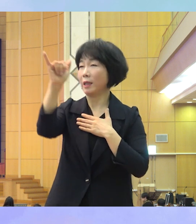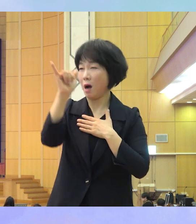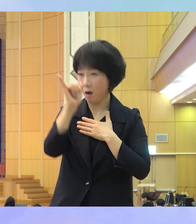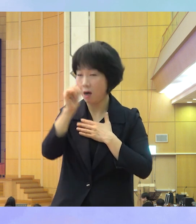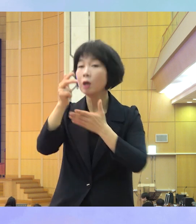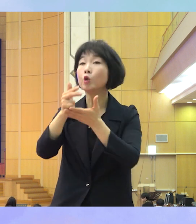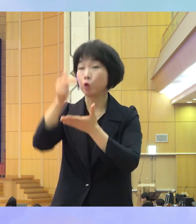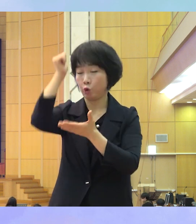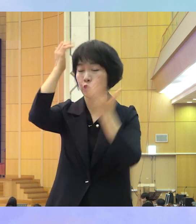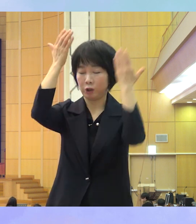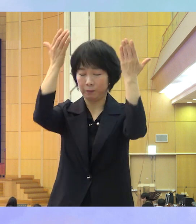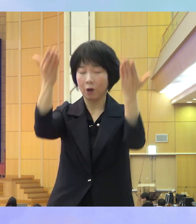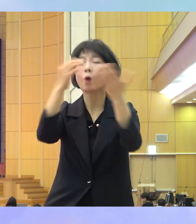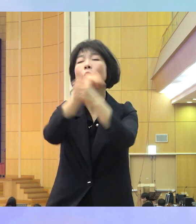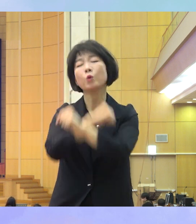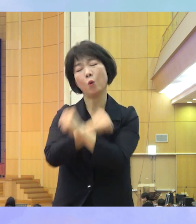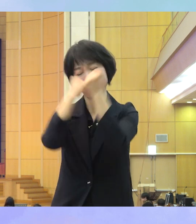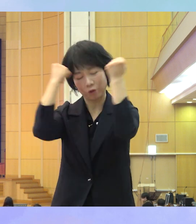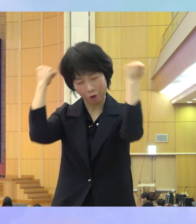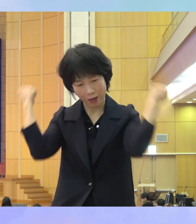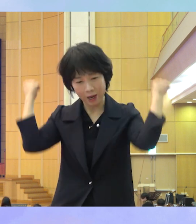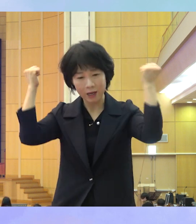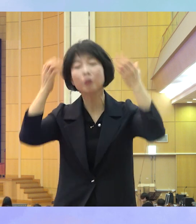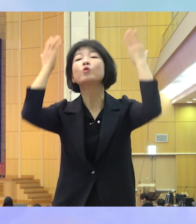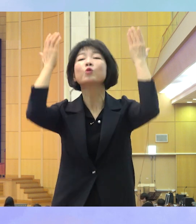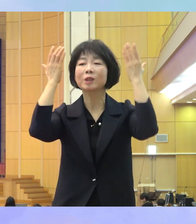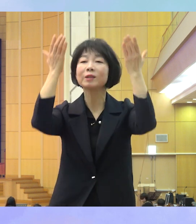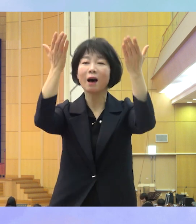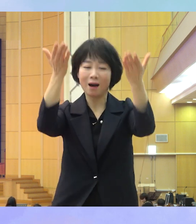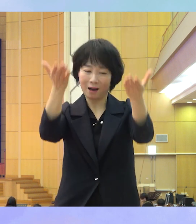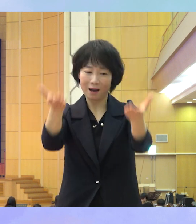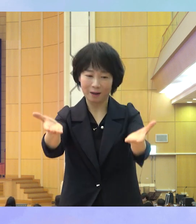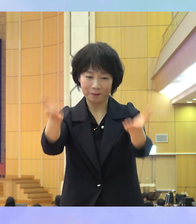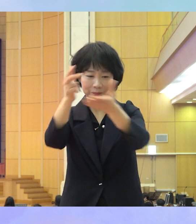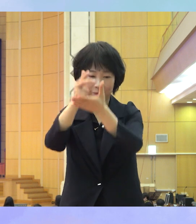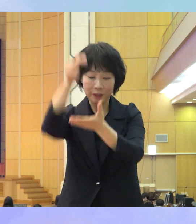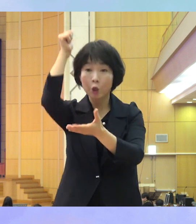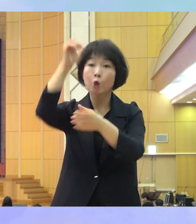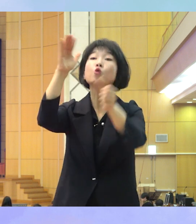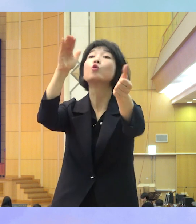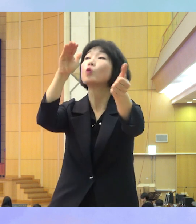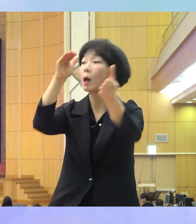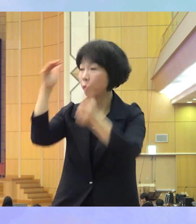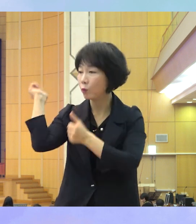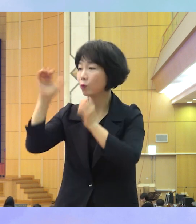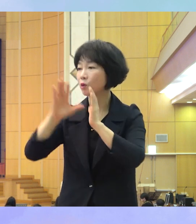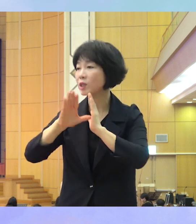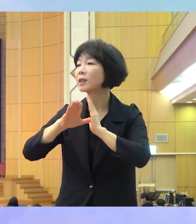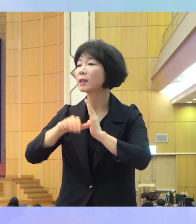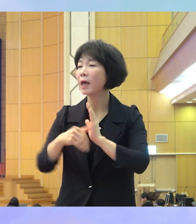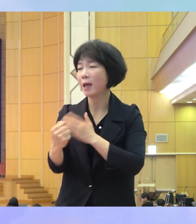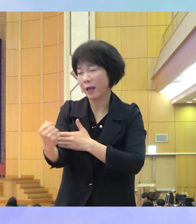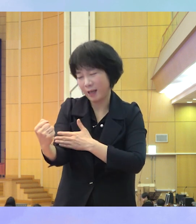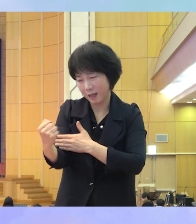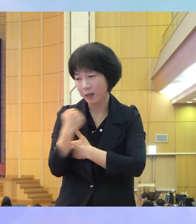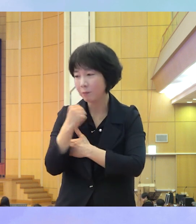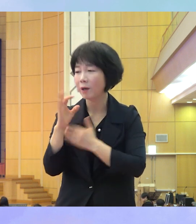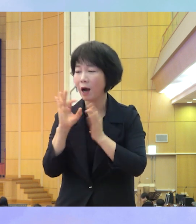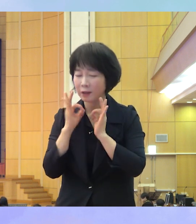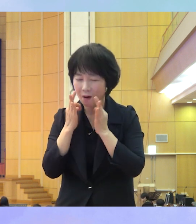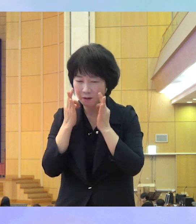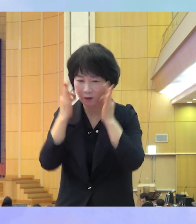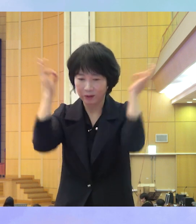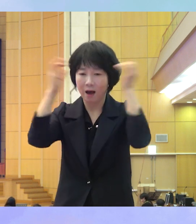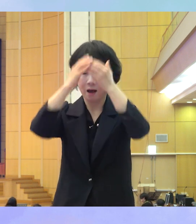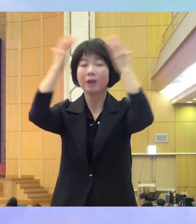생명 있나니 주님 너를 용서해 주신다. 주가 부르실 때에